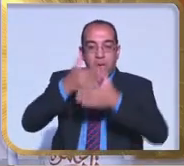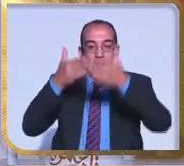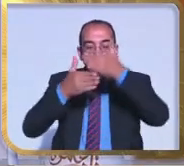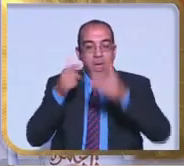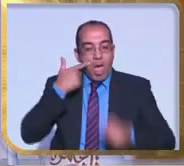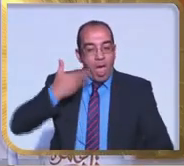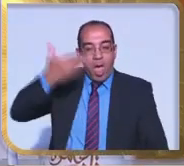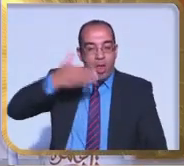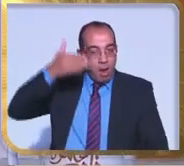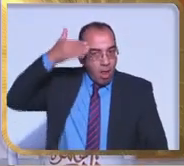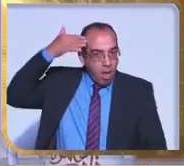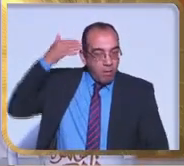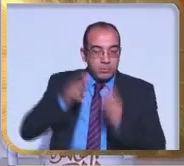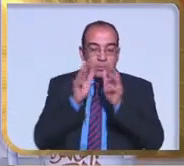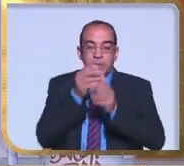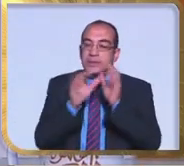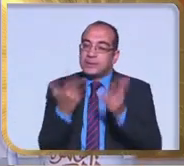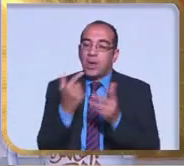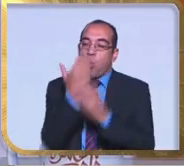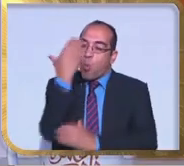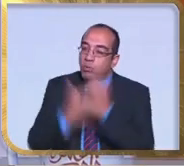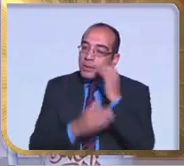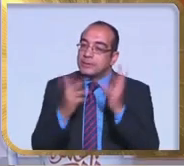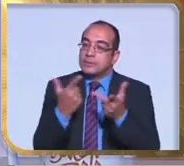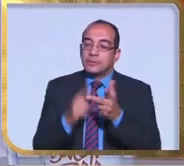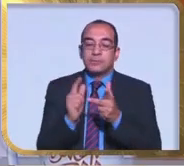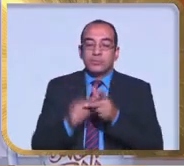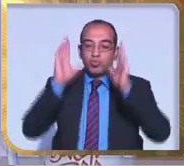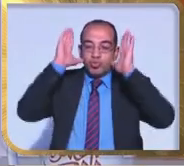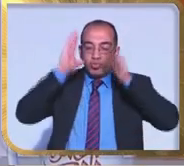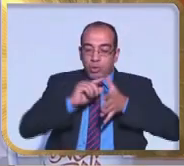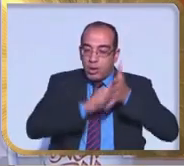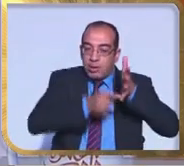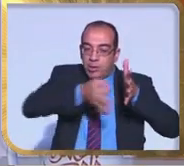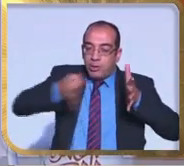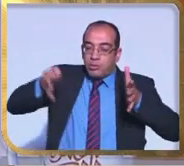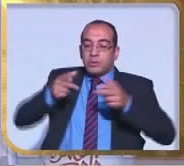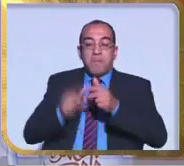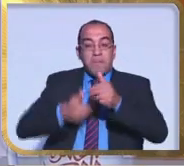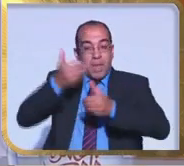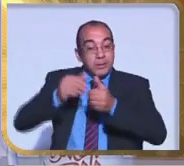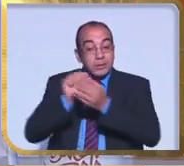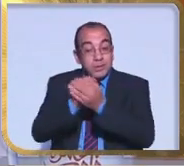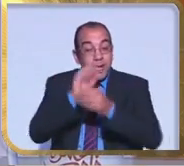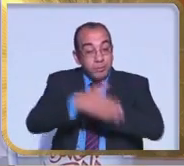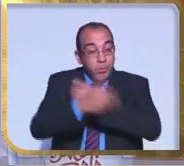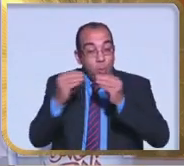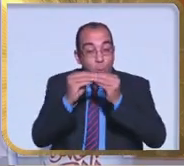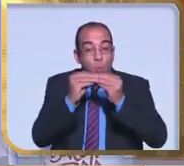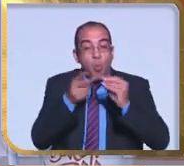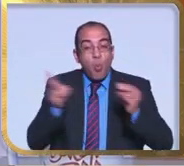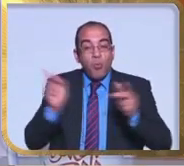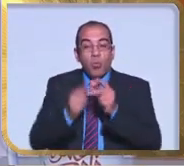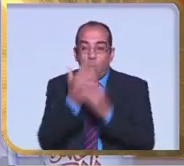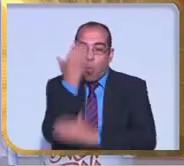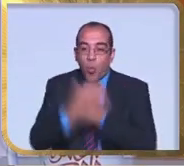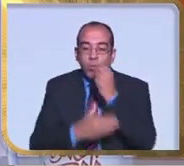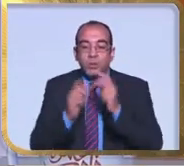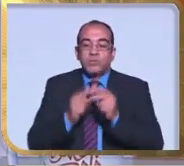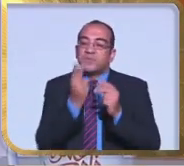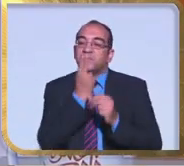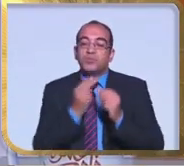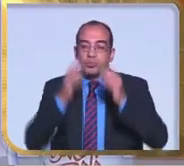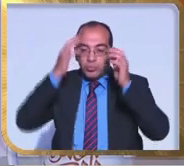المعرفة. إزاي يعرف يتوضأ، وبعد كده إزاي يعرف يصلي، وبعد كده أنواع الوضوء